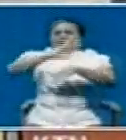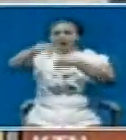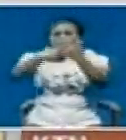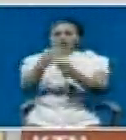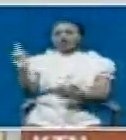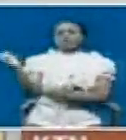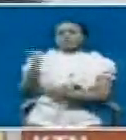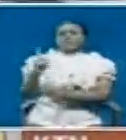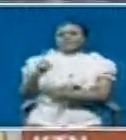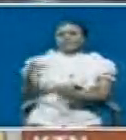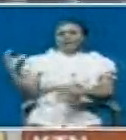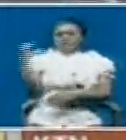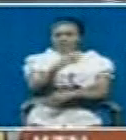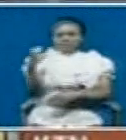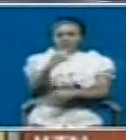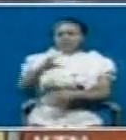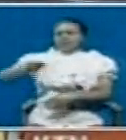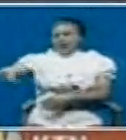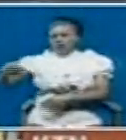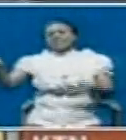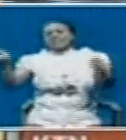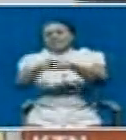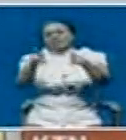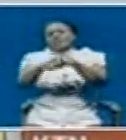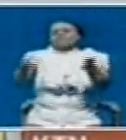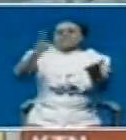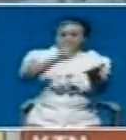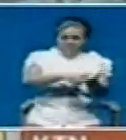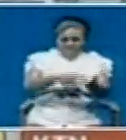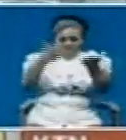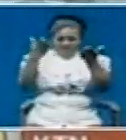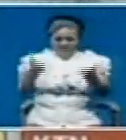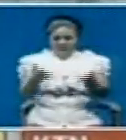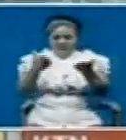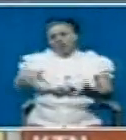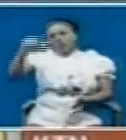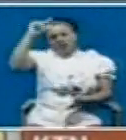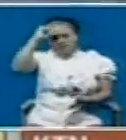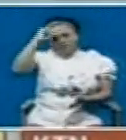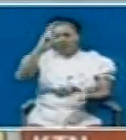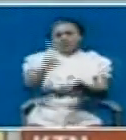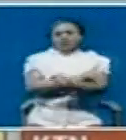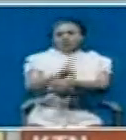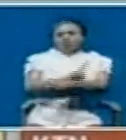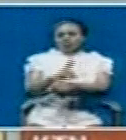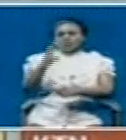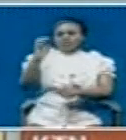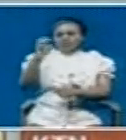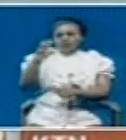serikali kuu, waajiriwa wa serikali za kaunti pia watasajiliwa. Kwa sasa serikali inatumia shilingi